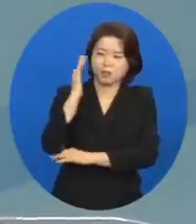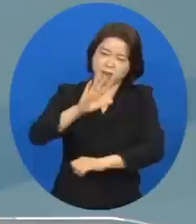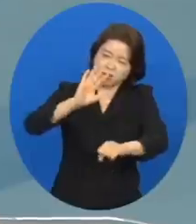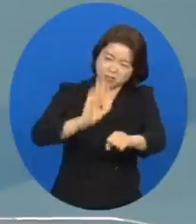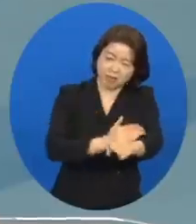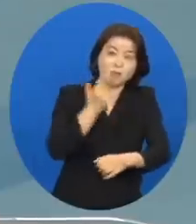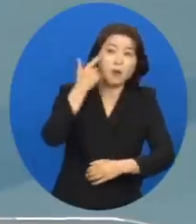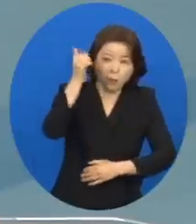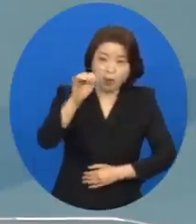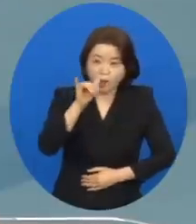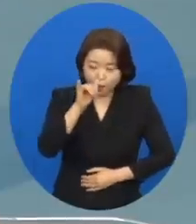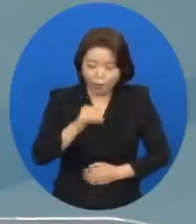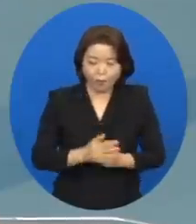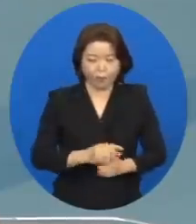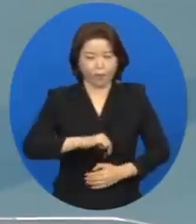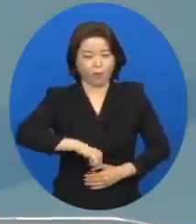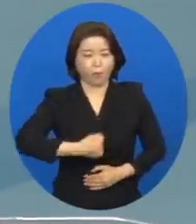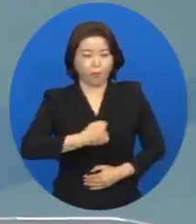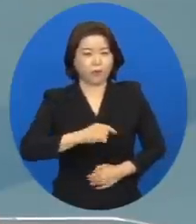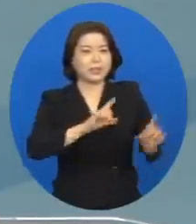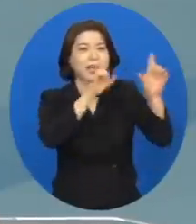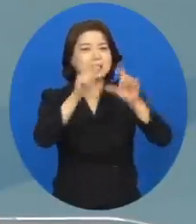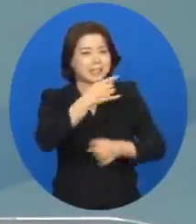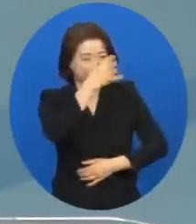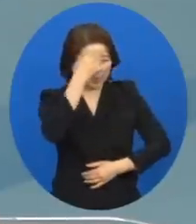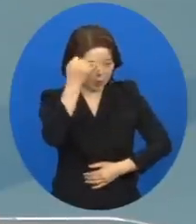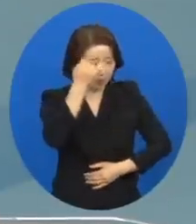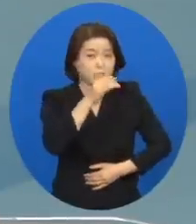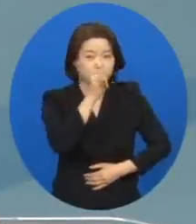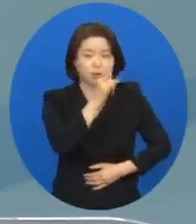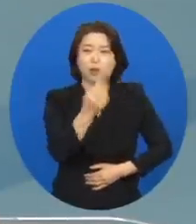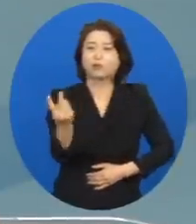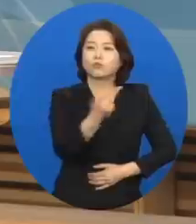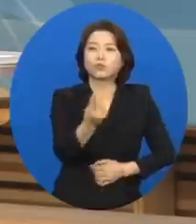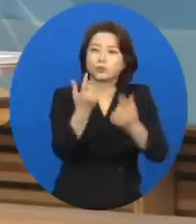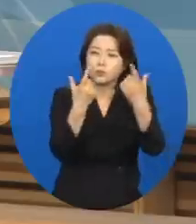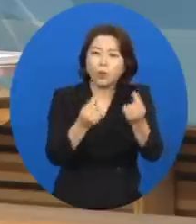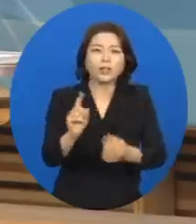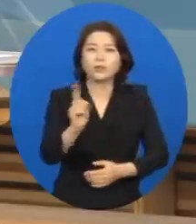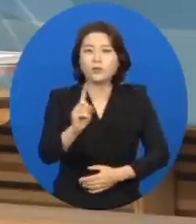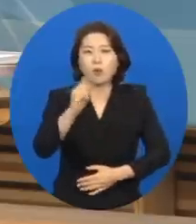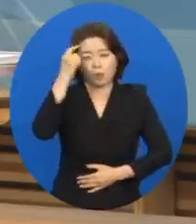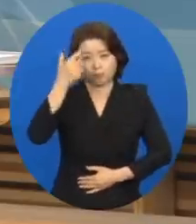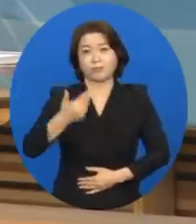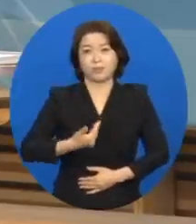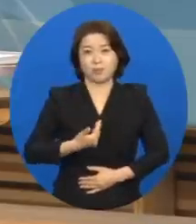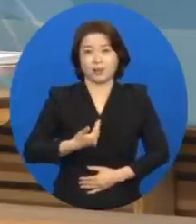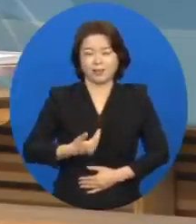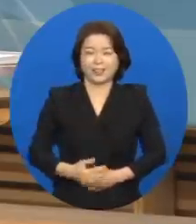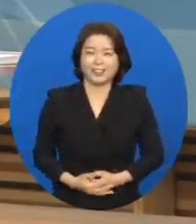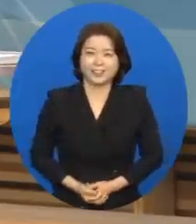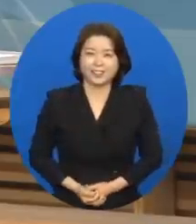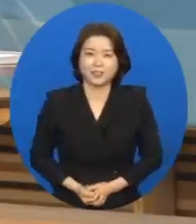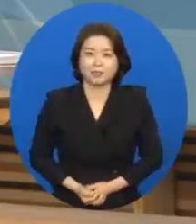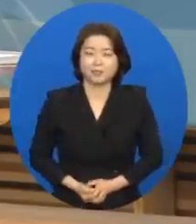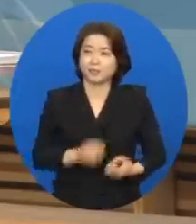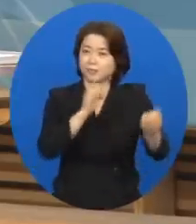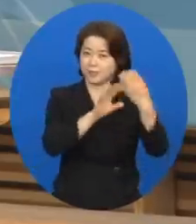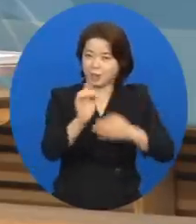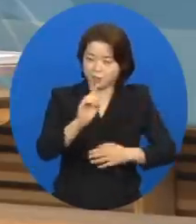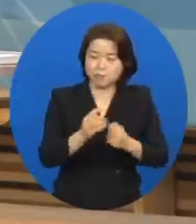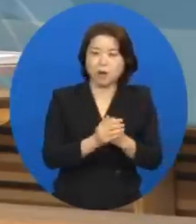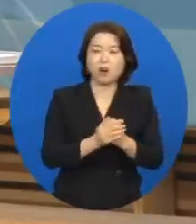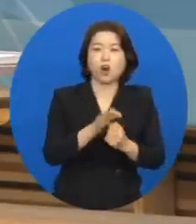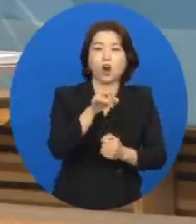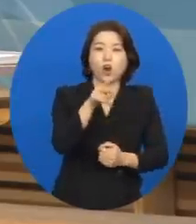목사와 혼자 사는 할머니가 공통점이 뭐냐, 그런 질문을 하셨습니다. 정답은